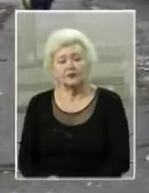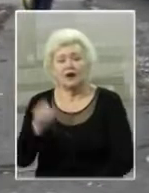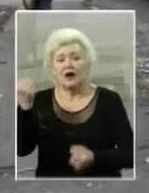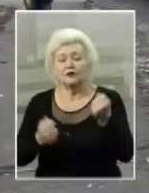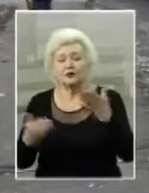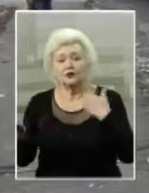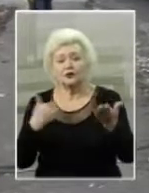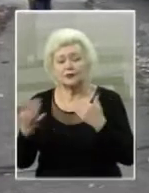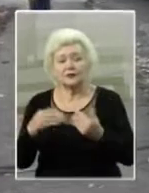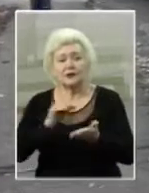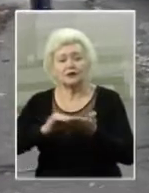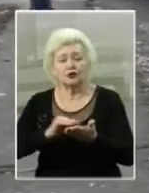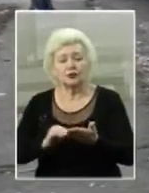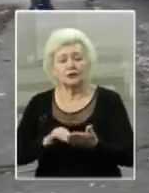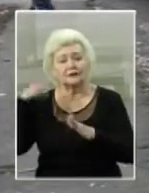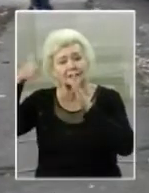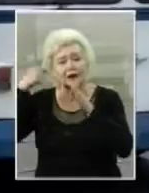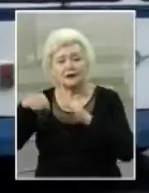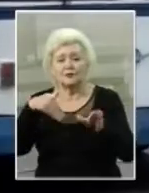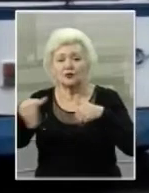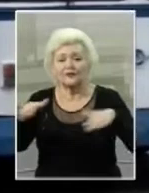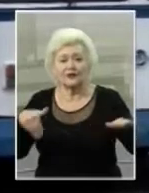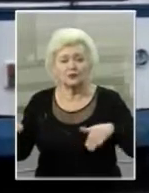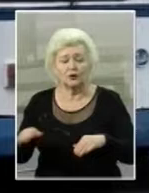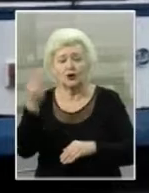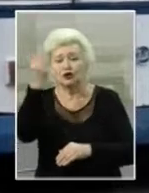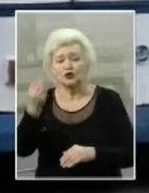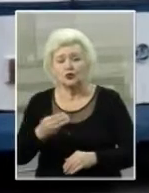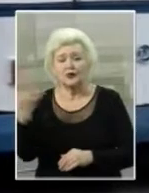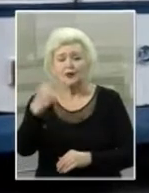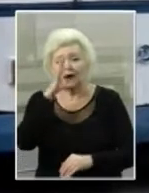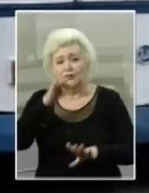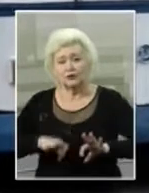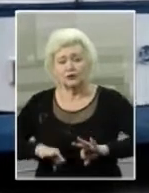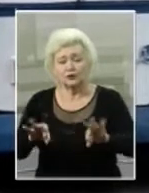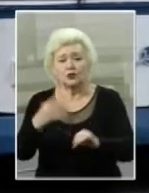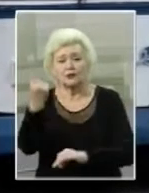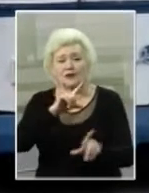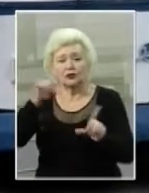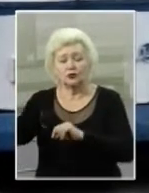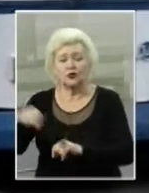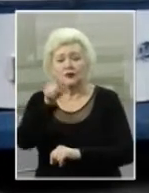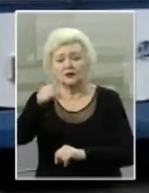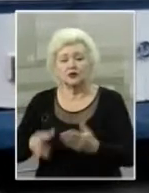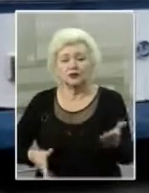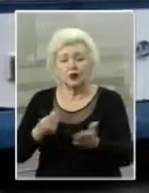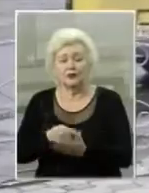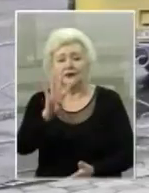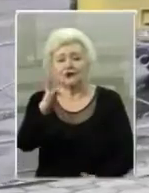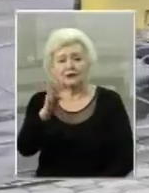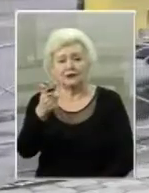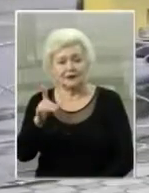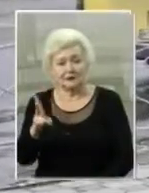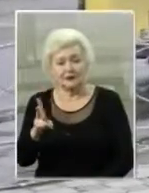Водії спілкуватися з кореспондентами на камеру відмовились. Шуменського у 5-му маршрутному таксі за одну поїздку пасажири платять 4